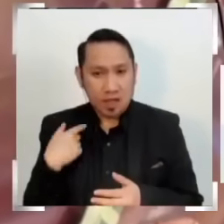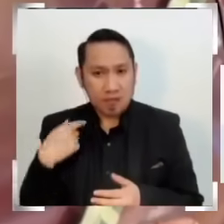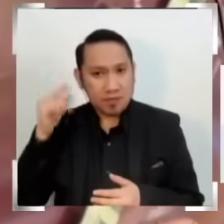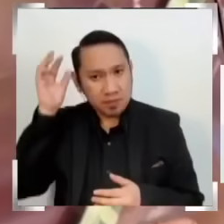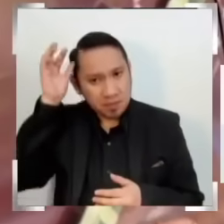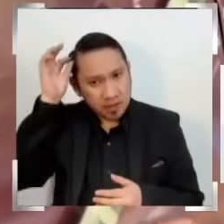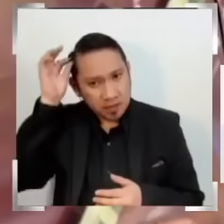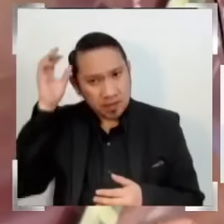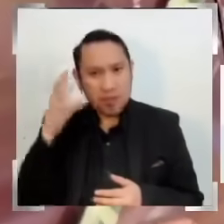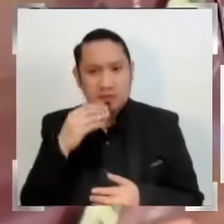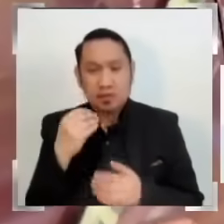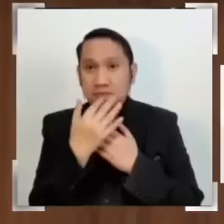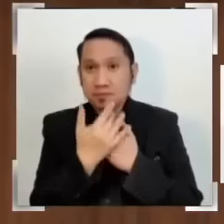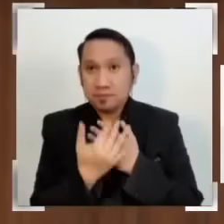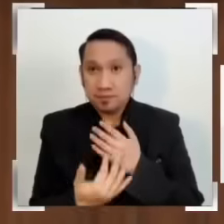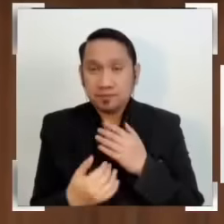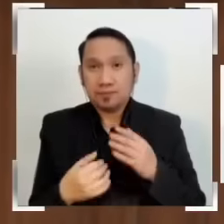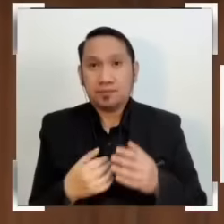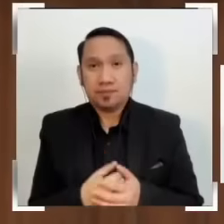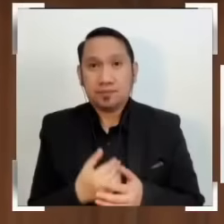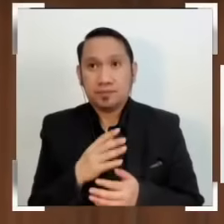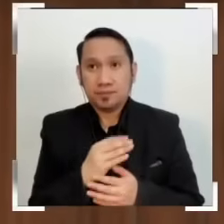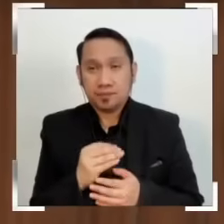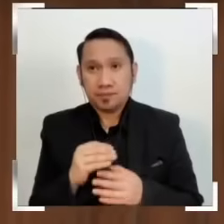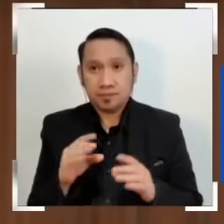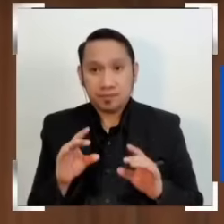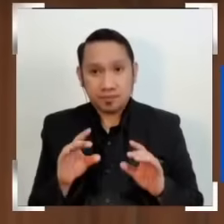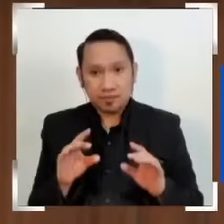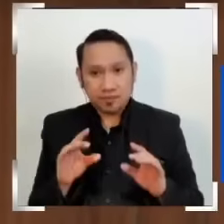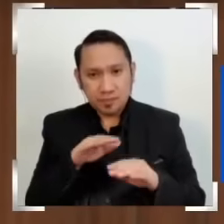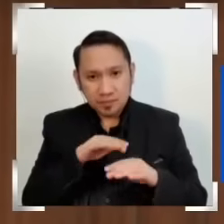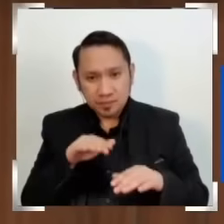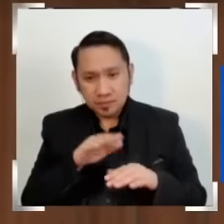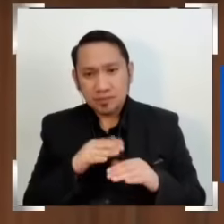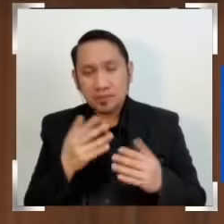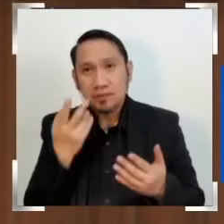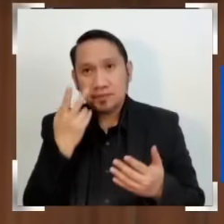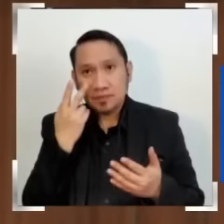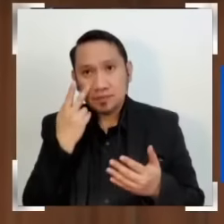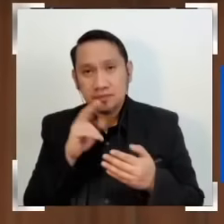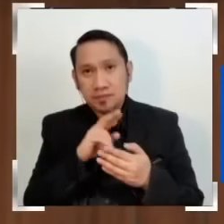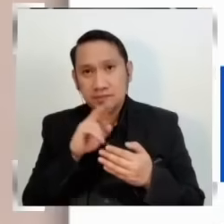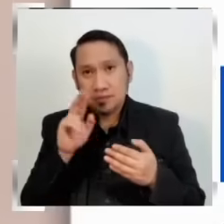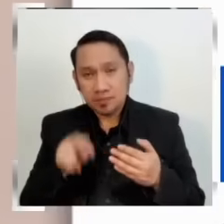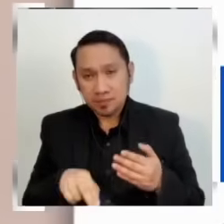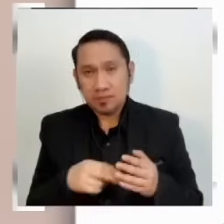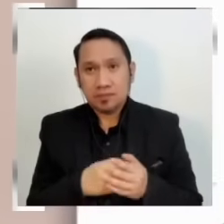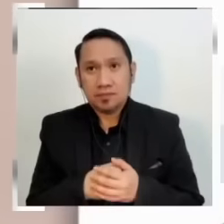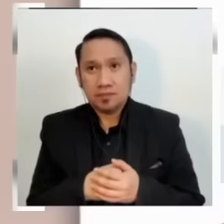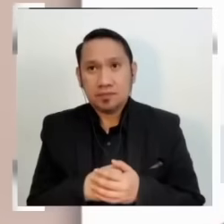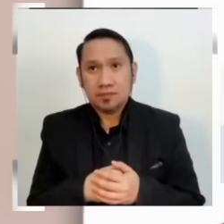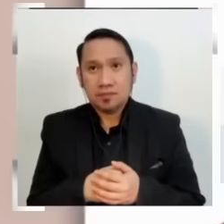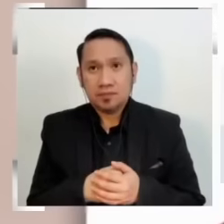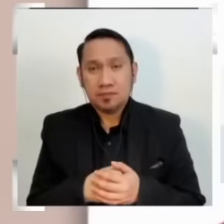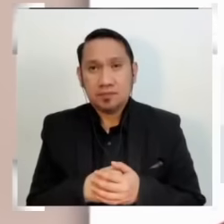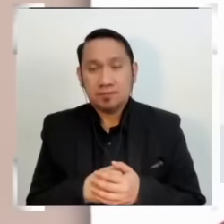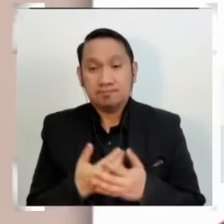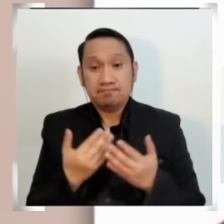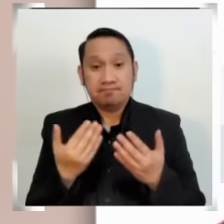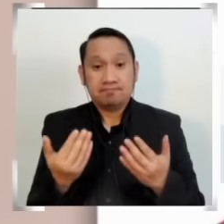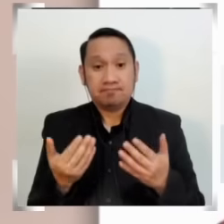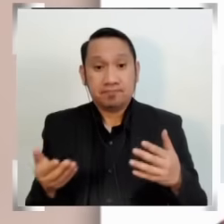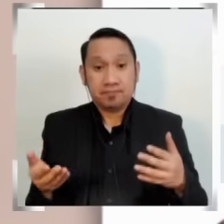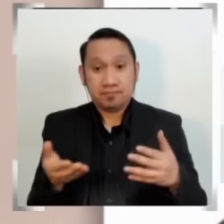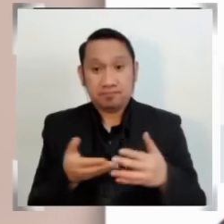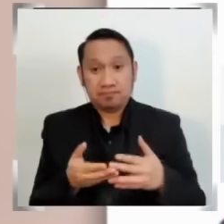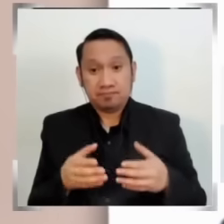including yung mga lupa. Sa ngayon, inintay pa namin yung resulta coming from the forensic group. Nahaharap sa reklamong kidnapping